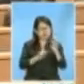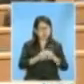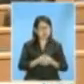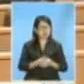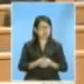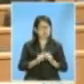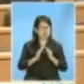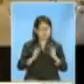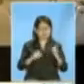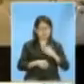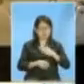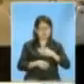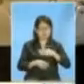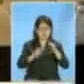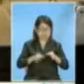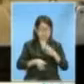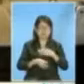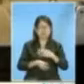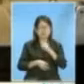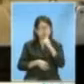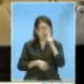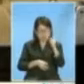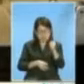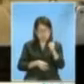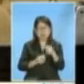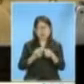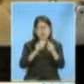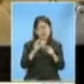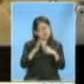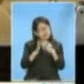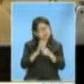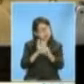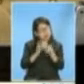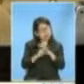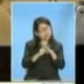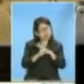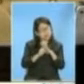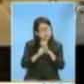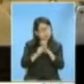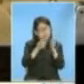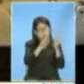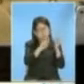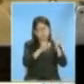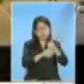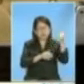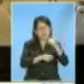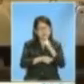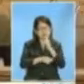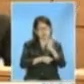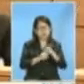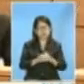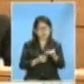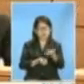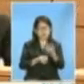ครับ ผมไม่ได้ใช้นะฮะคือพูดได้นะครับก็คือท่านอ้างเหตุและผลแต่ผมอย่าไปก้าวล่วงในคนอื่นนะครับท่านนะว่าไปเ